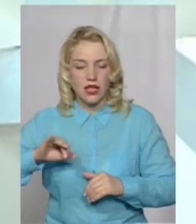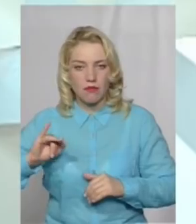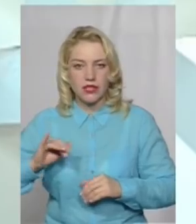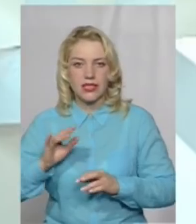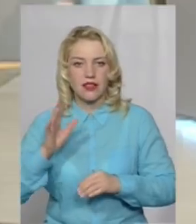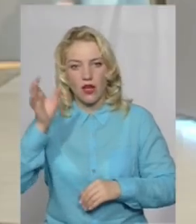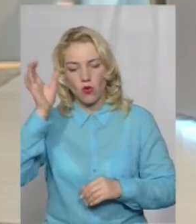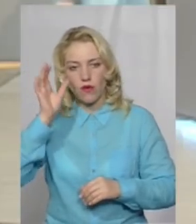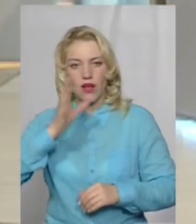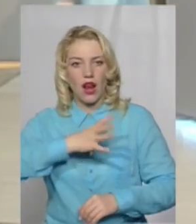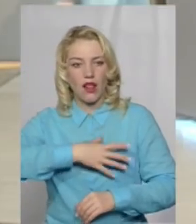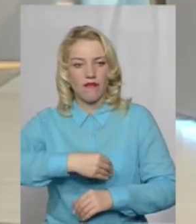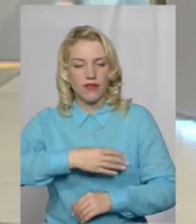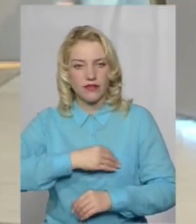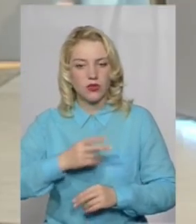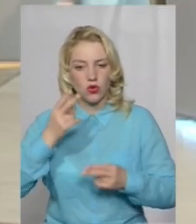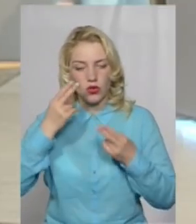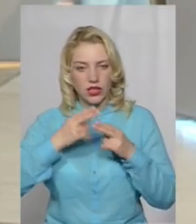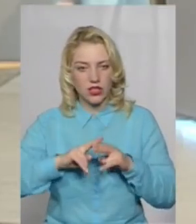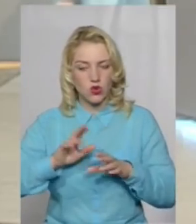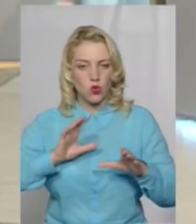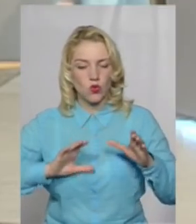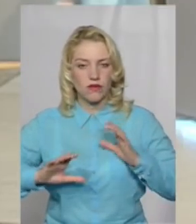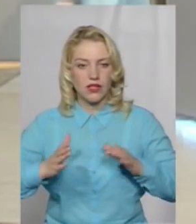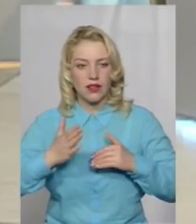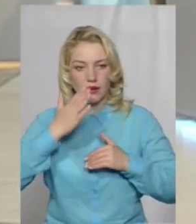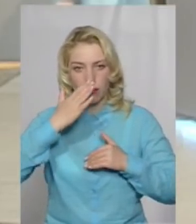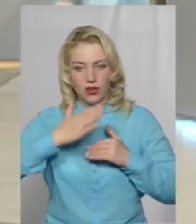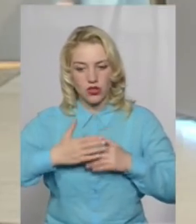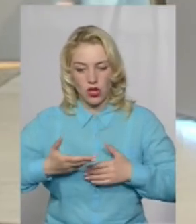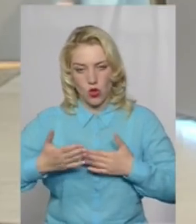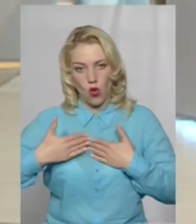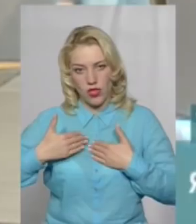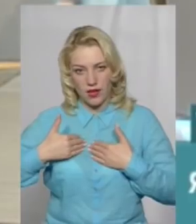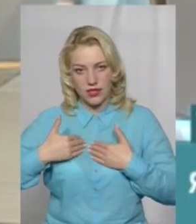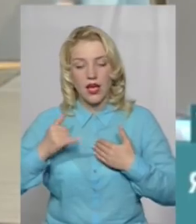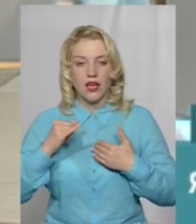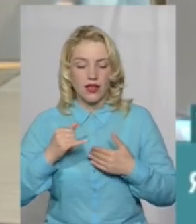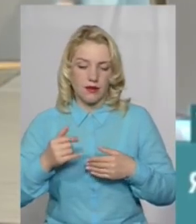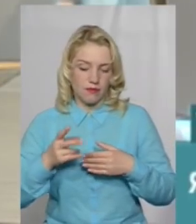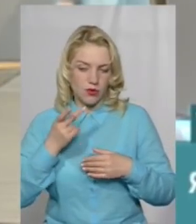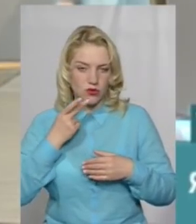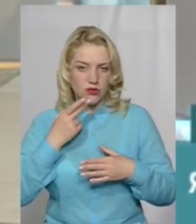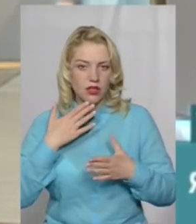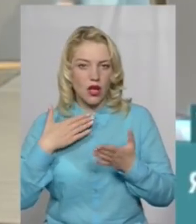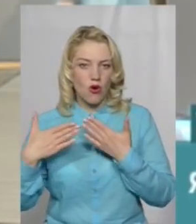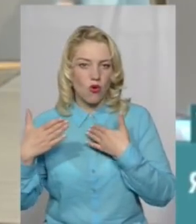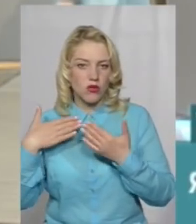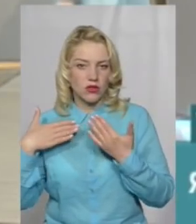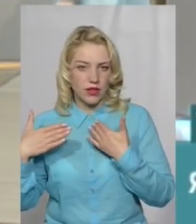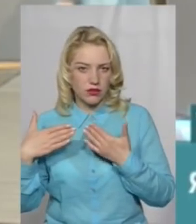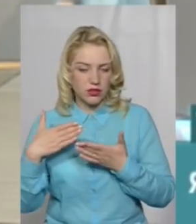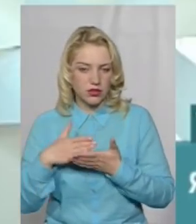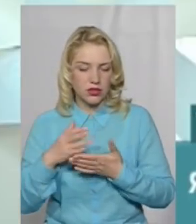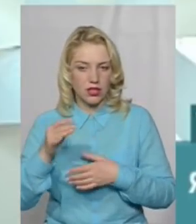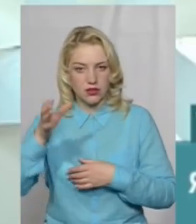спеціалістами-науковцями з Львівського лісотехнічного університету, от, які ближче до нас, ми постійно тримаємо такі контакти. Науковці